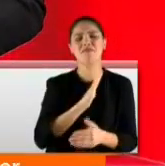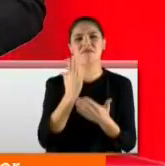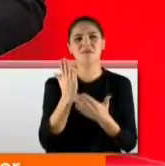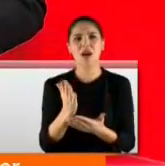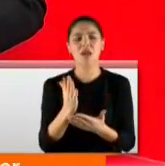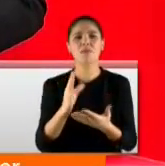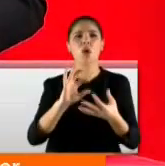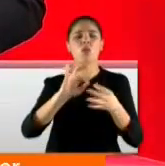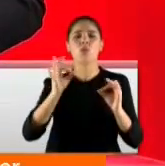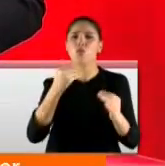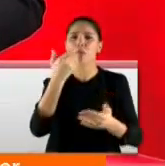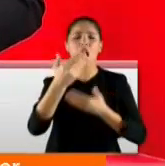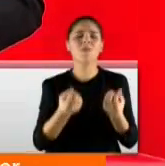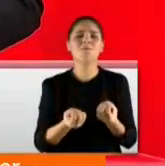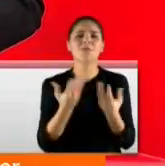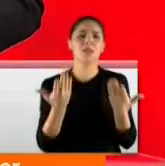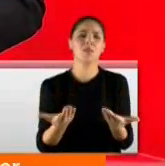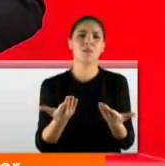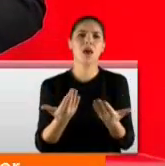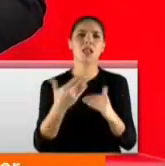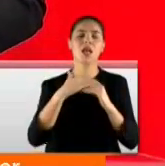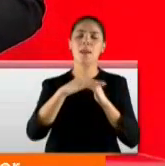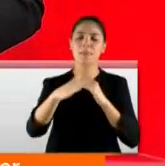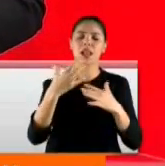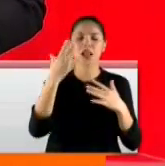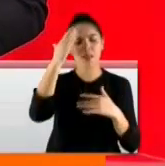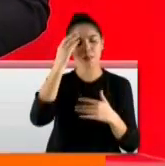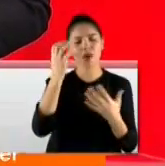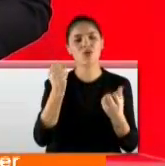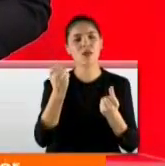bebeği vardı cümle kurmak gerçekten zor Hepimizin başı sağ olsun